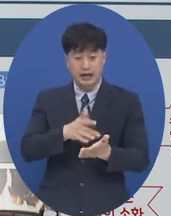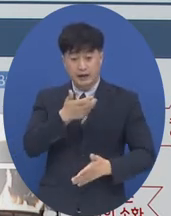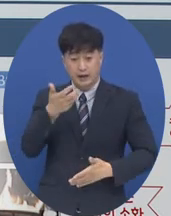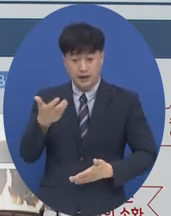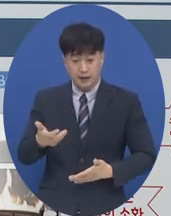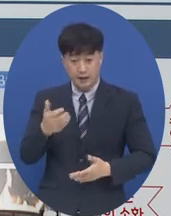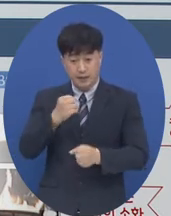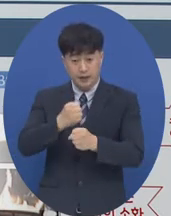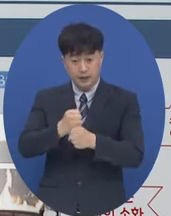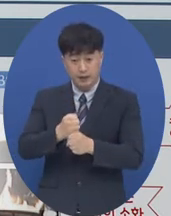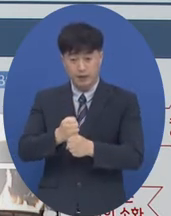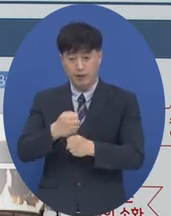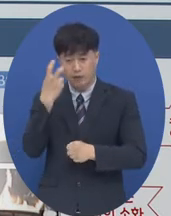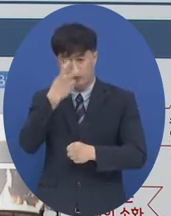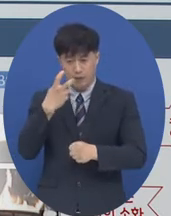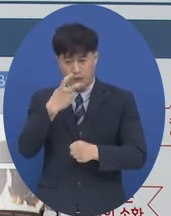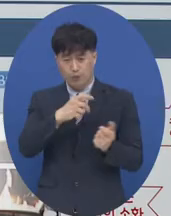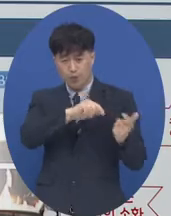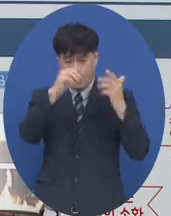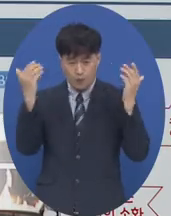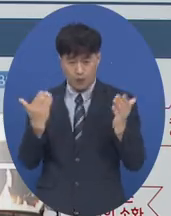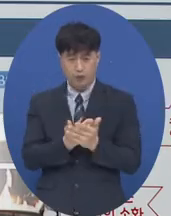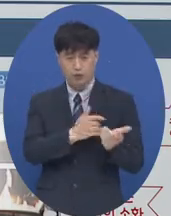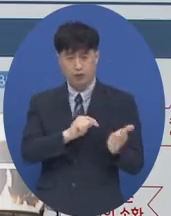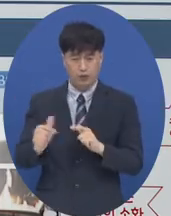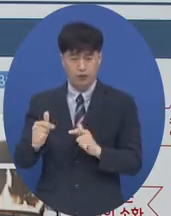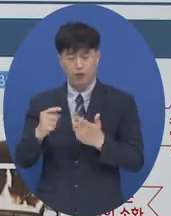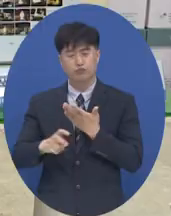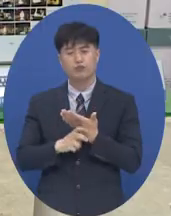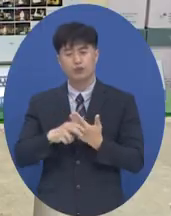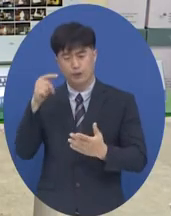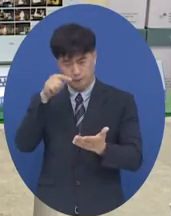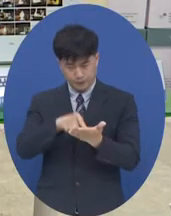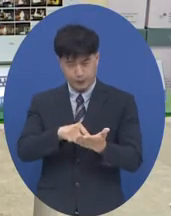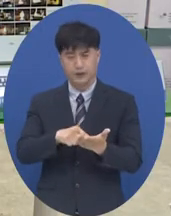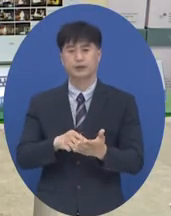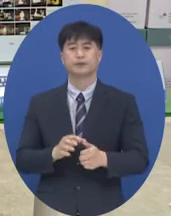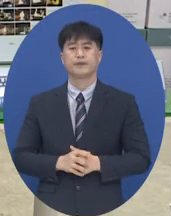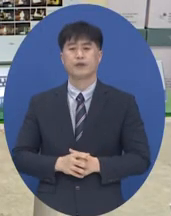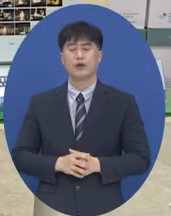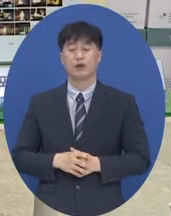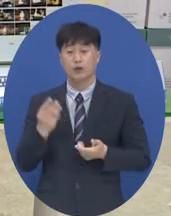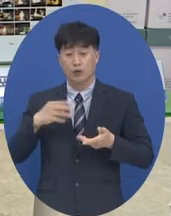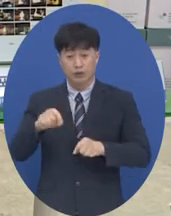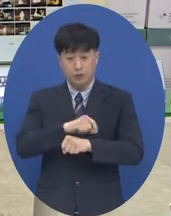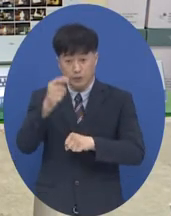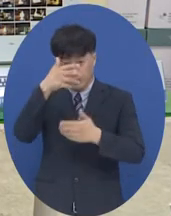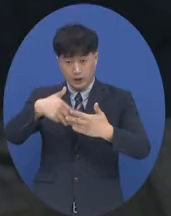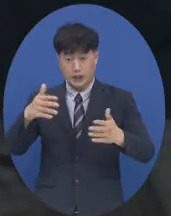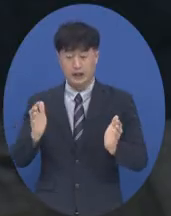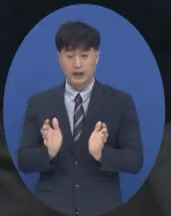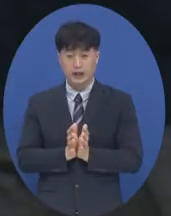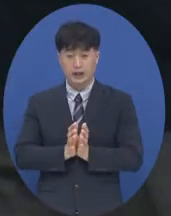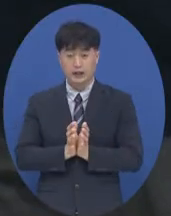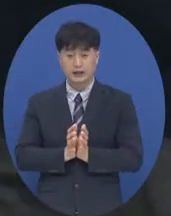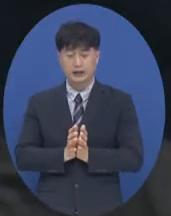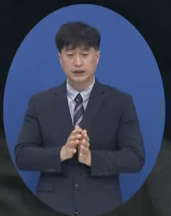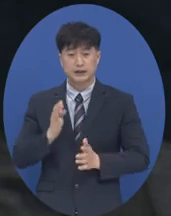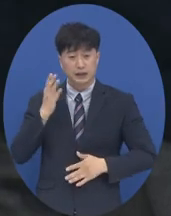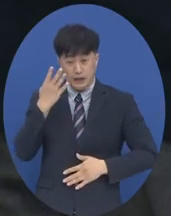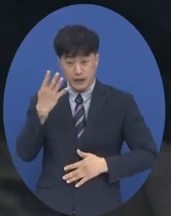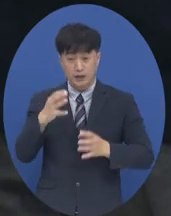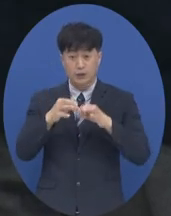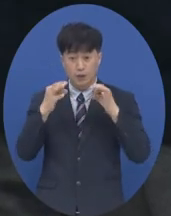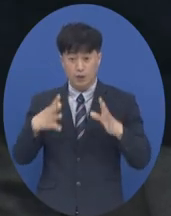유통, 시공 감리 등 전반에서 불법 행위가 확인되었습니다. 경기도 민생특별사법 경찰단은 넉